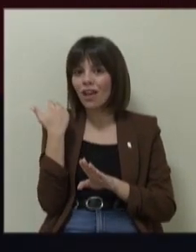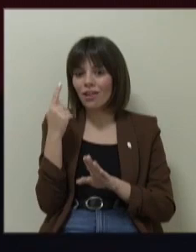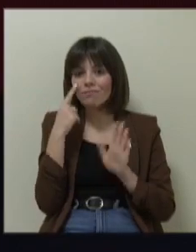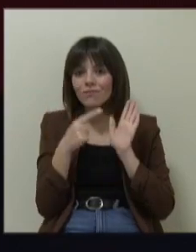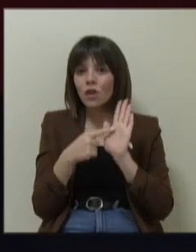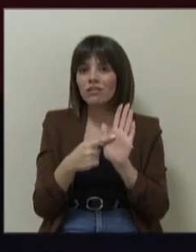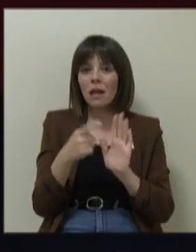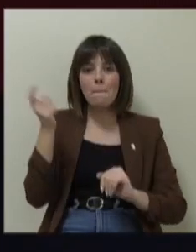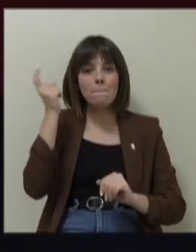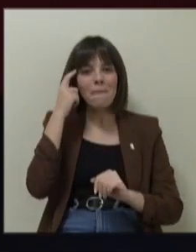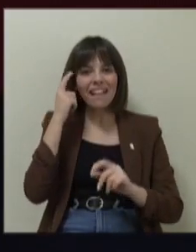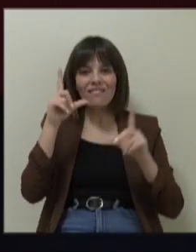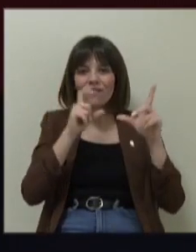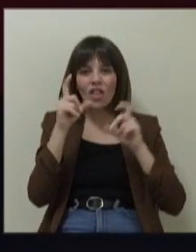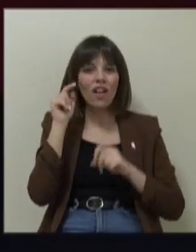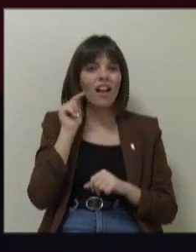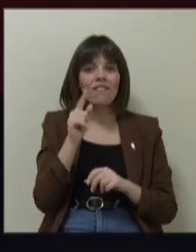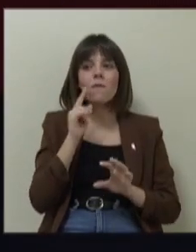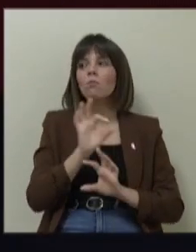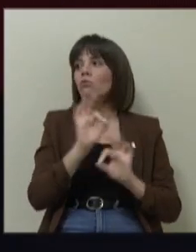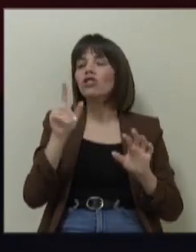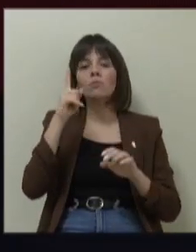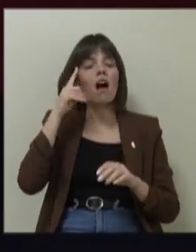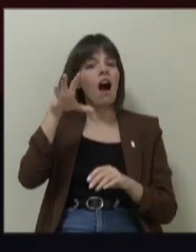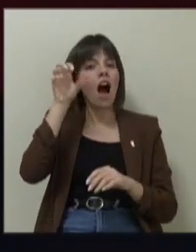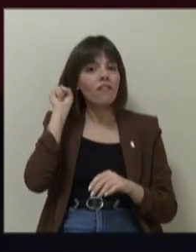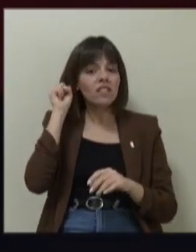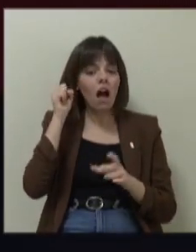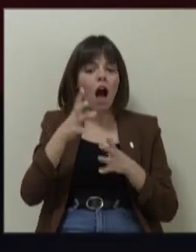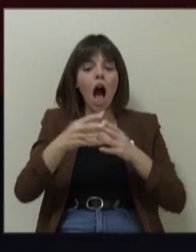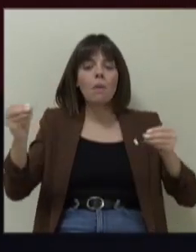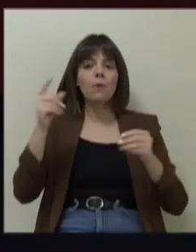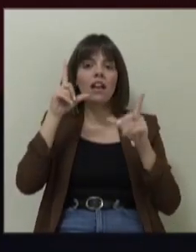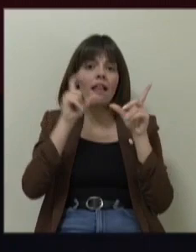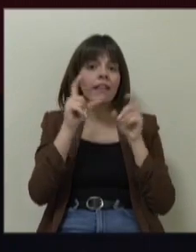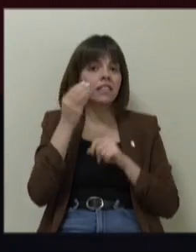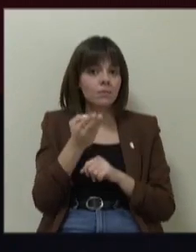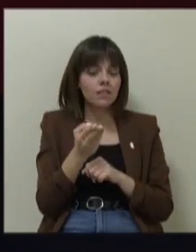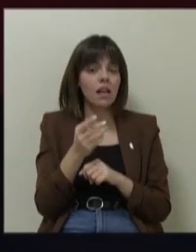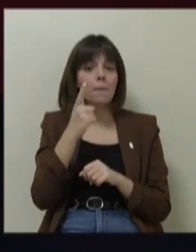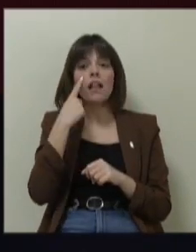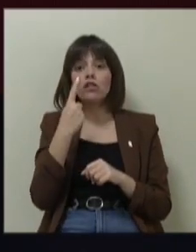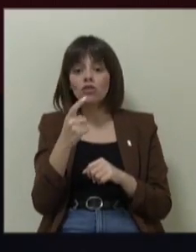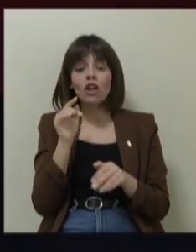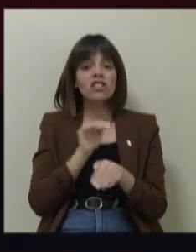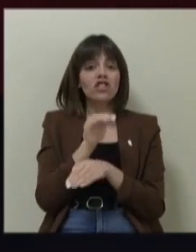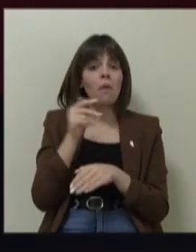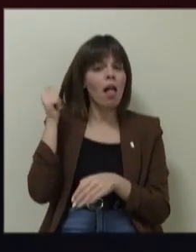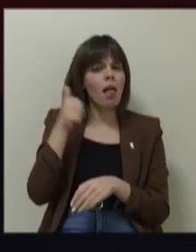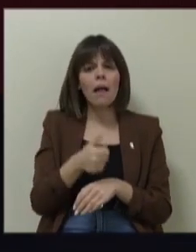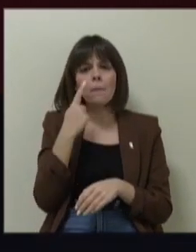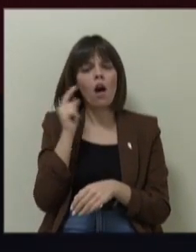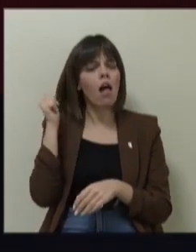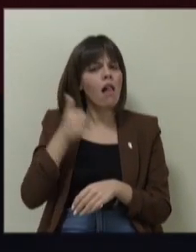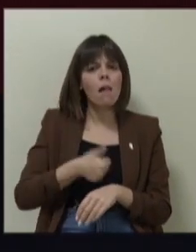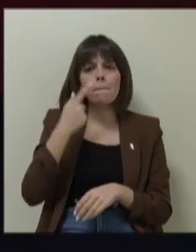gösterdiğim beyin resmi müthiş bir hafıza kaybının resmi. Bir yandan yaşamımızın her saniyesinde, ama